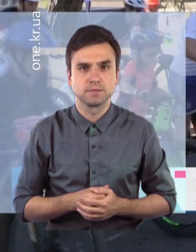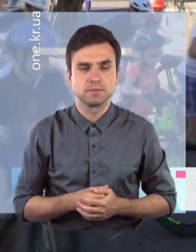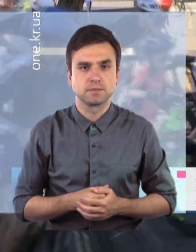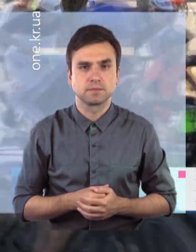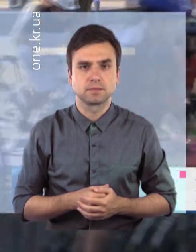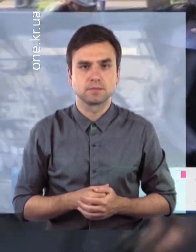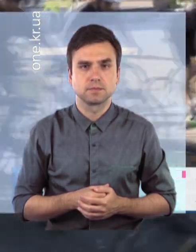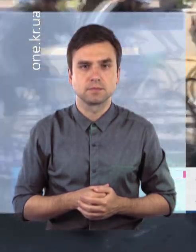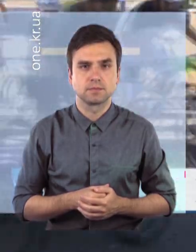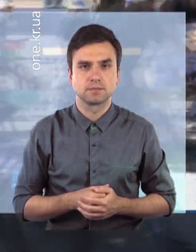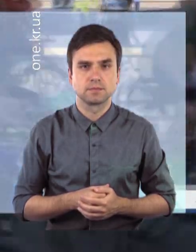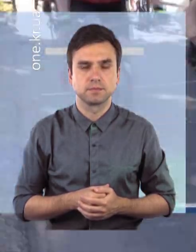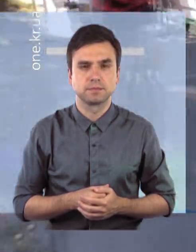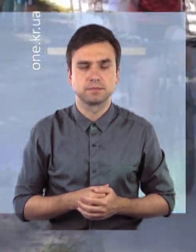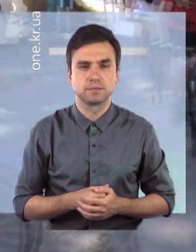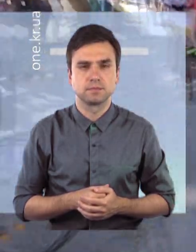Бар!